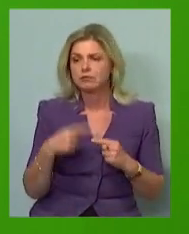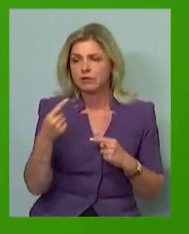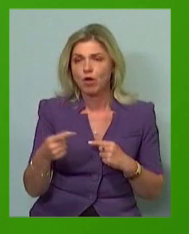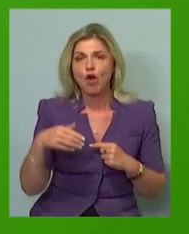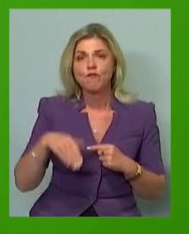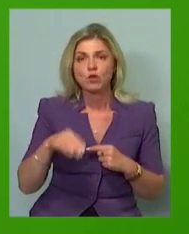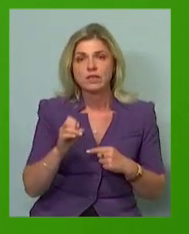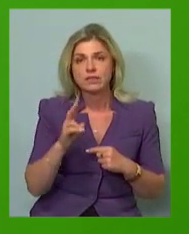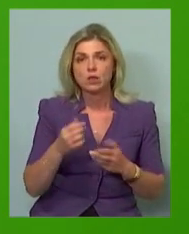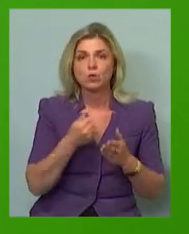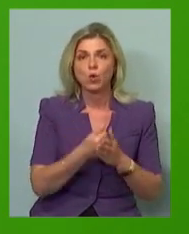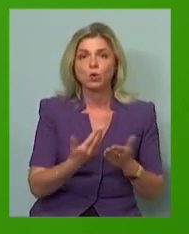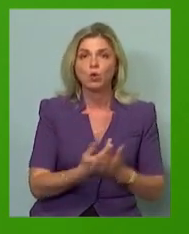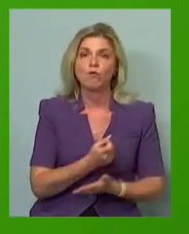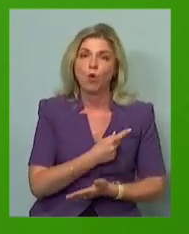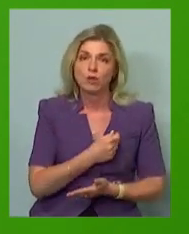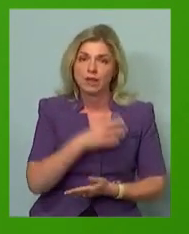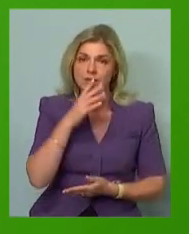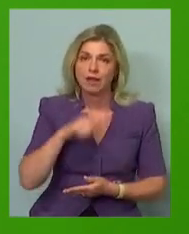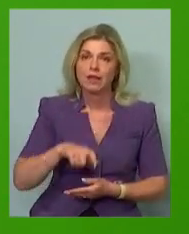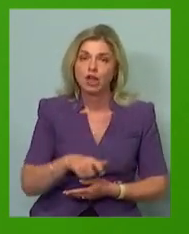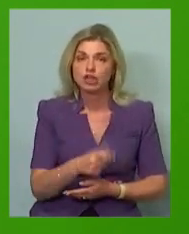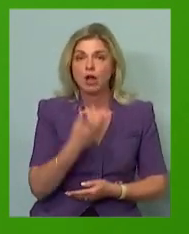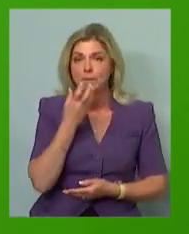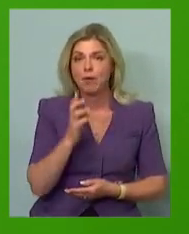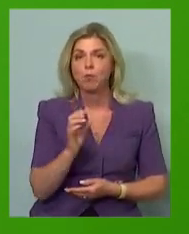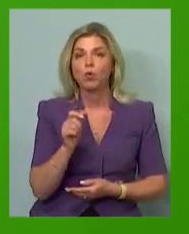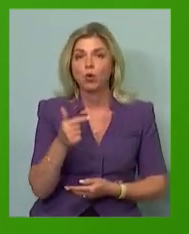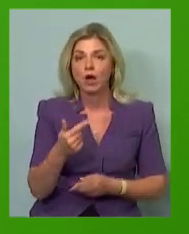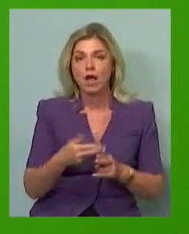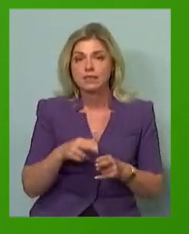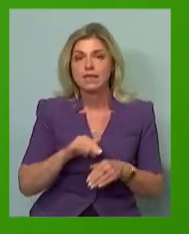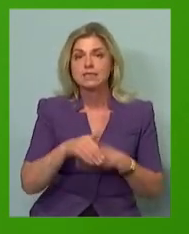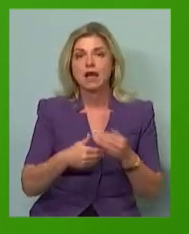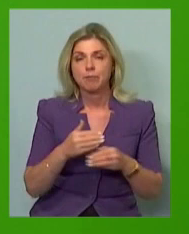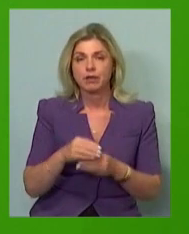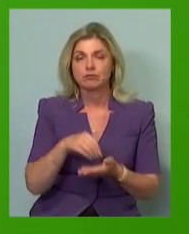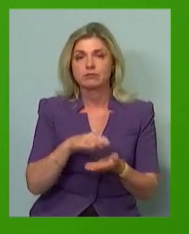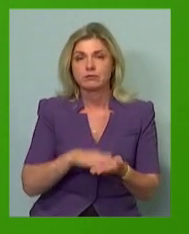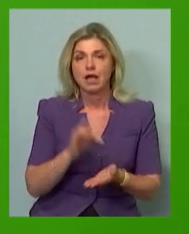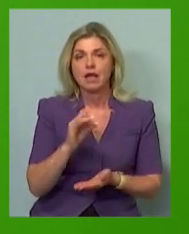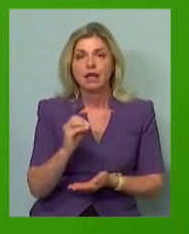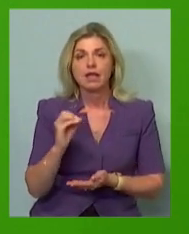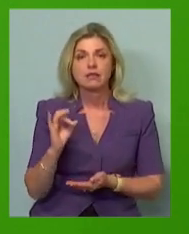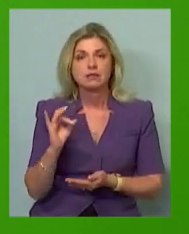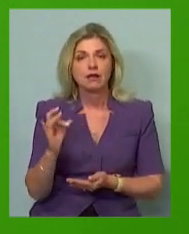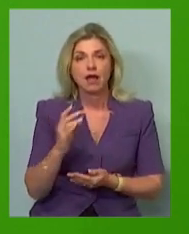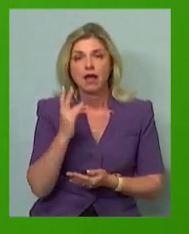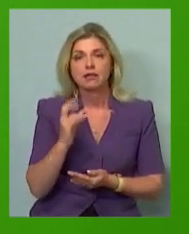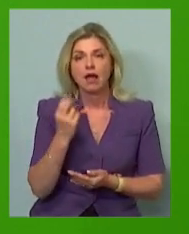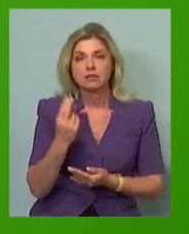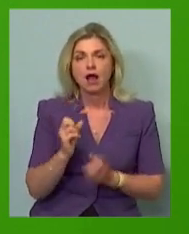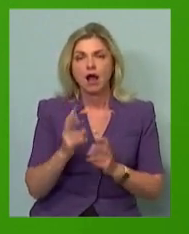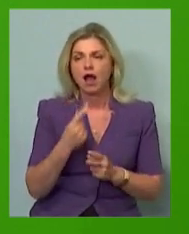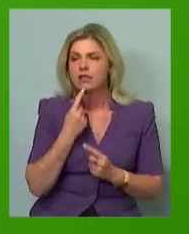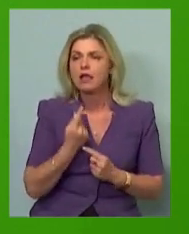Вознесенська до Нової Одеси річкою Південний Буг. Цей заплив фіксуватиме Національний реєстр рекордів України як найдовшу дистанцію